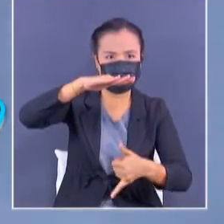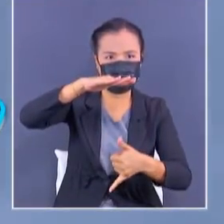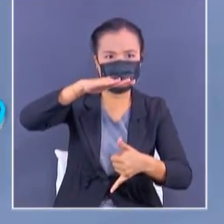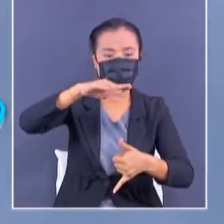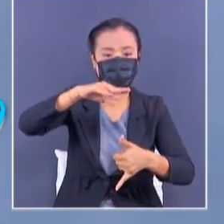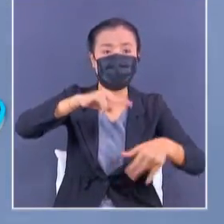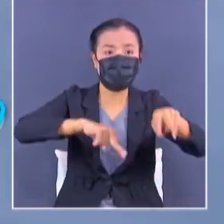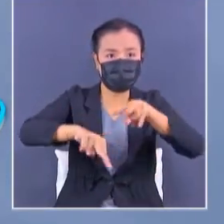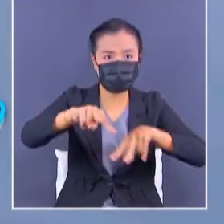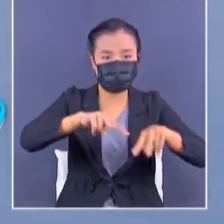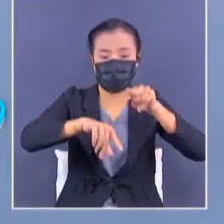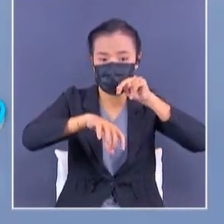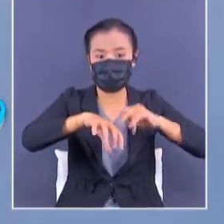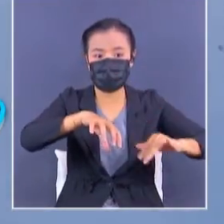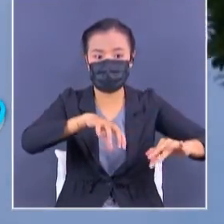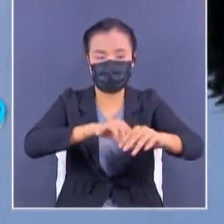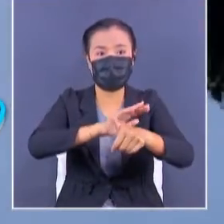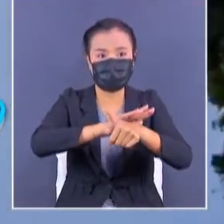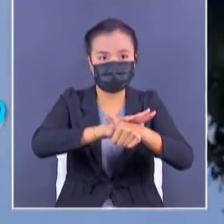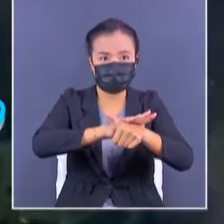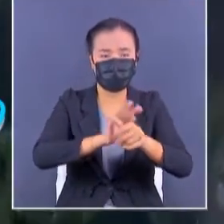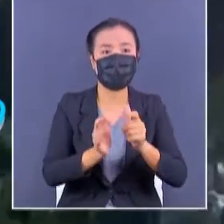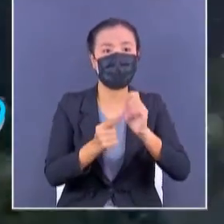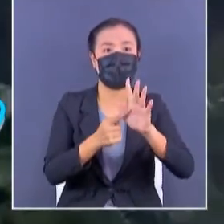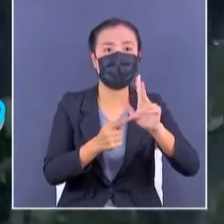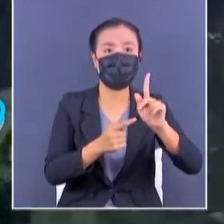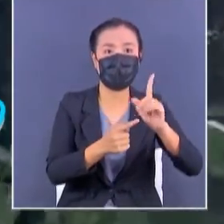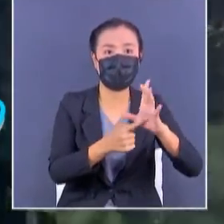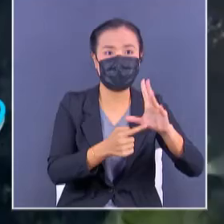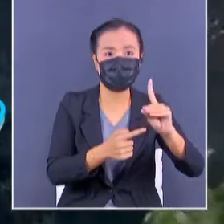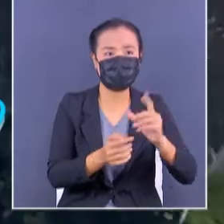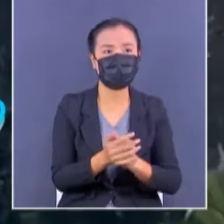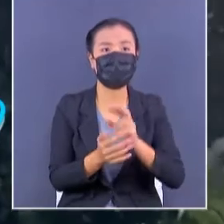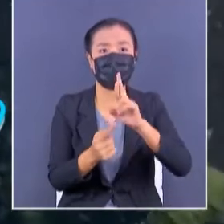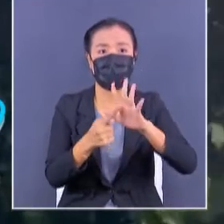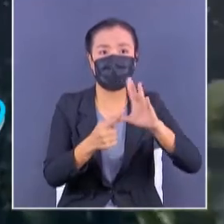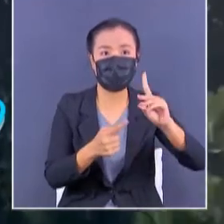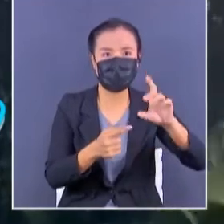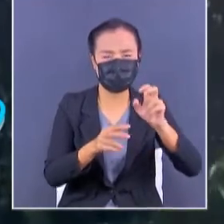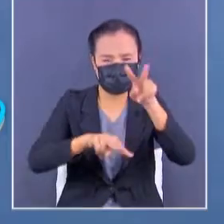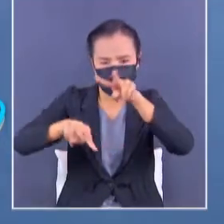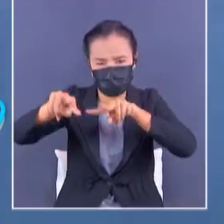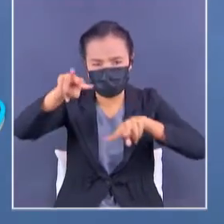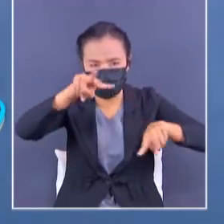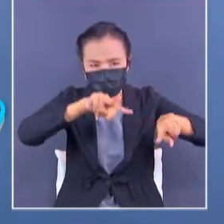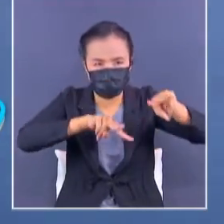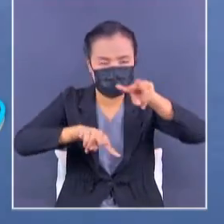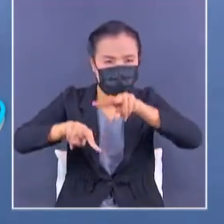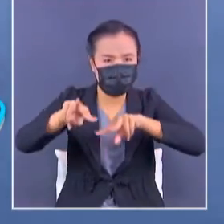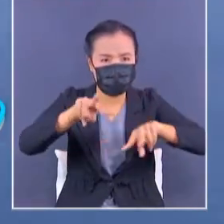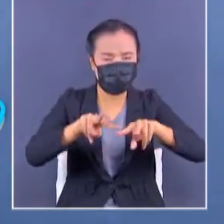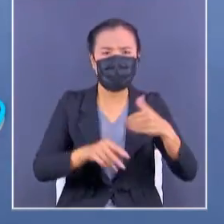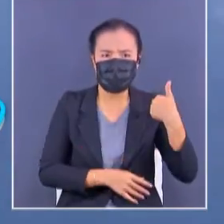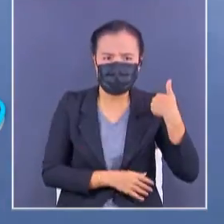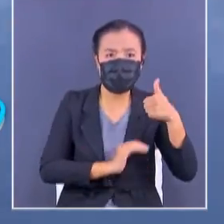านแห่งชาติเกาะตารูเตาเกาะลีเป๊ะเกาะอาดังเกาะราวีแล้วก็เกาะดงเพื่อที่จะสแกนหาชาวโรฮิงญาที่อาจจ